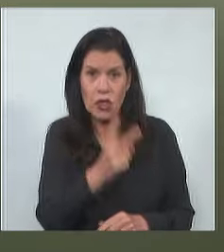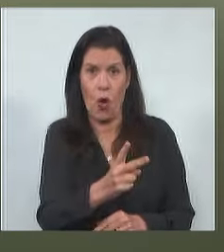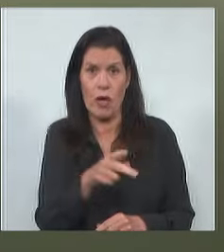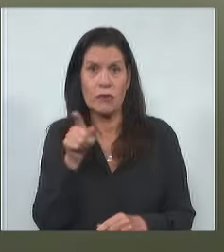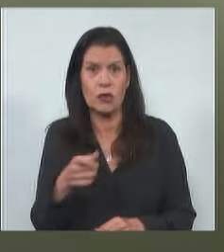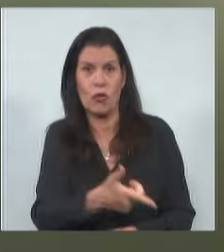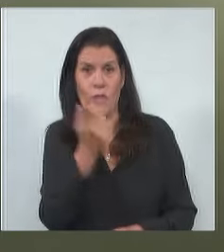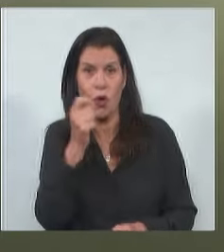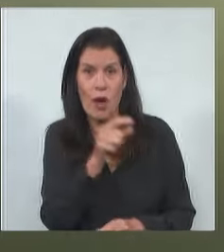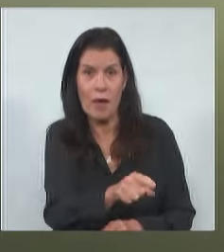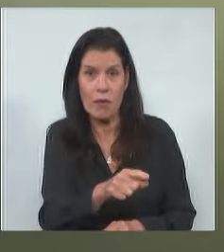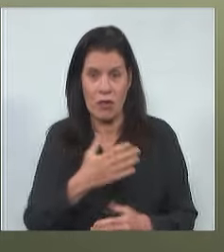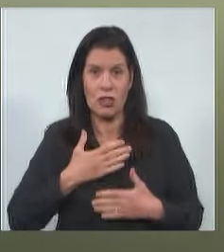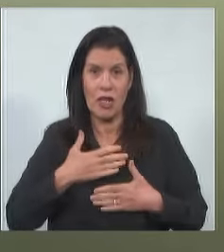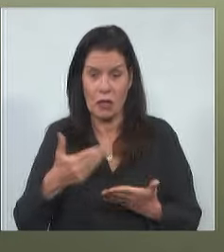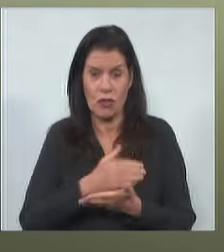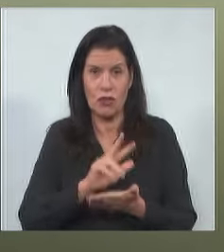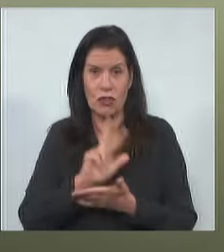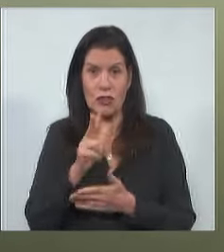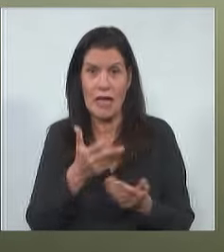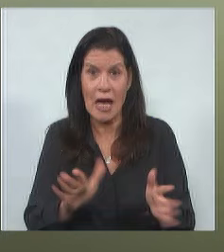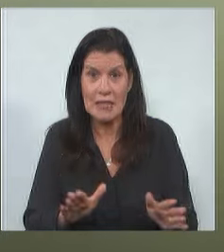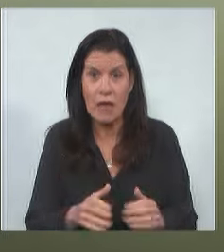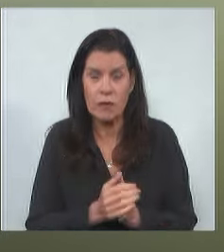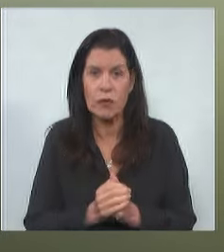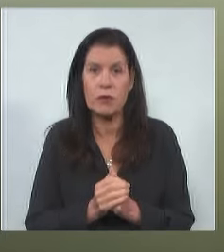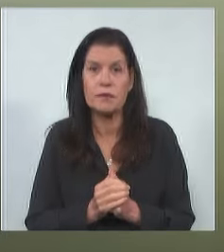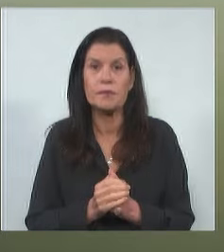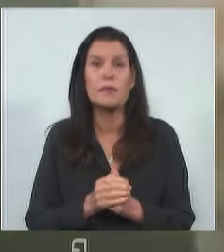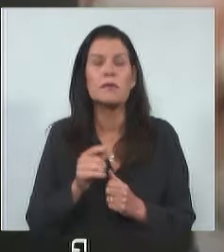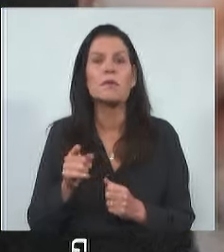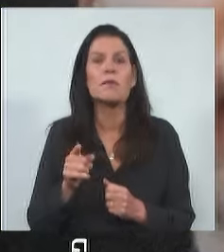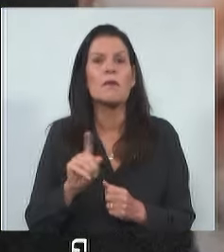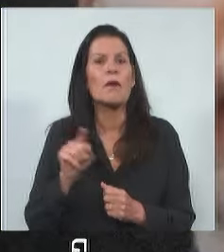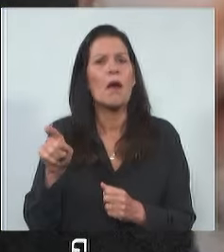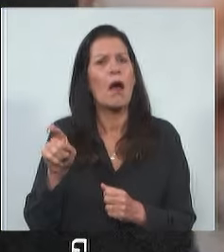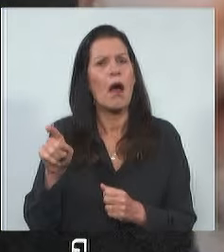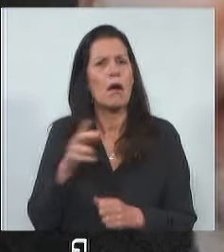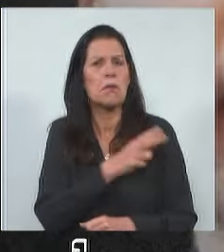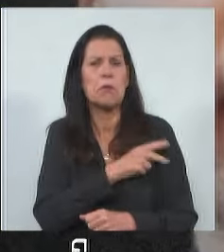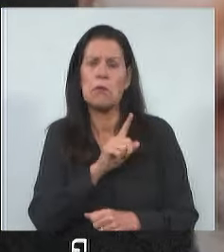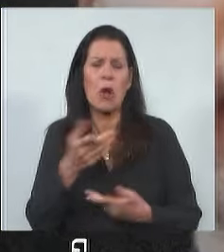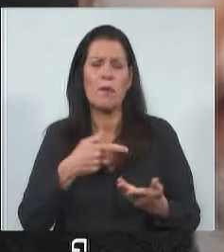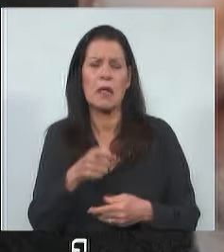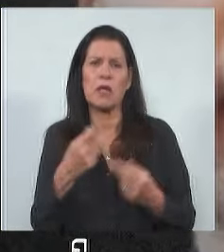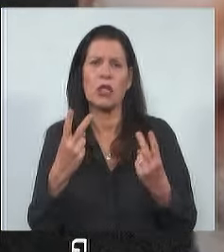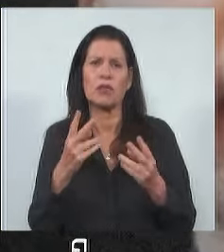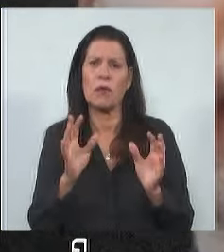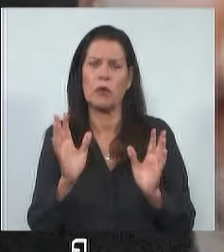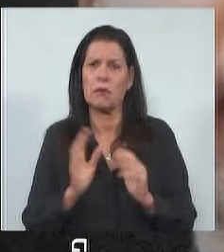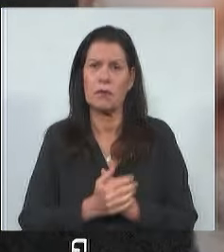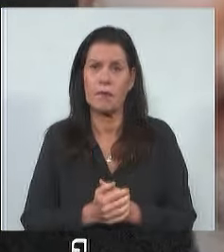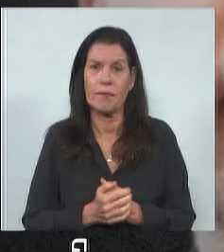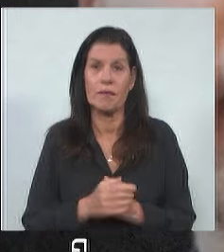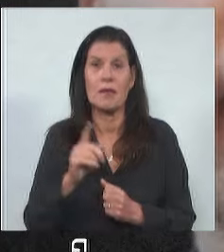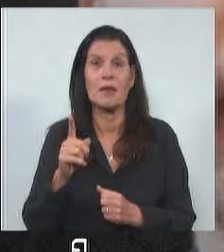כאן בחדשות 13, מגיע לקוגן עוד באותו היום, שלא מייחס לו חשיבות מיוחדת. סמוך לשעה 4 אחר הצהריים, ראש לשכת